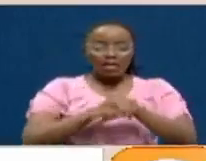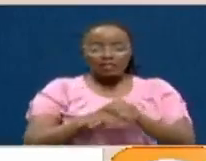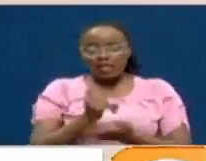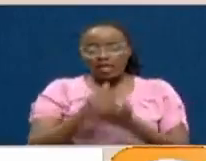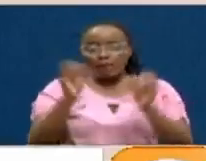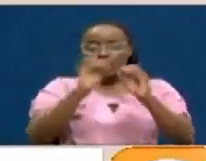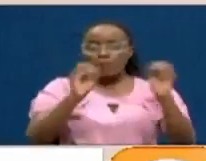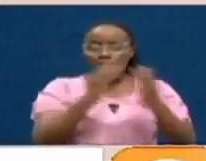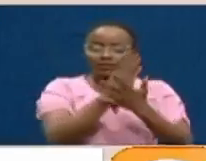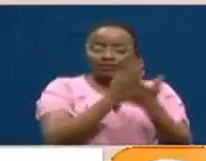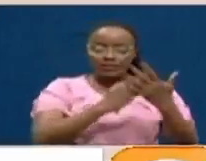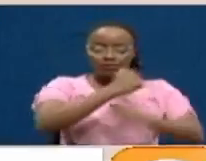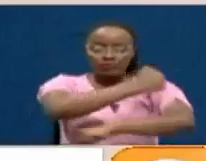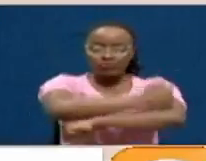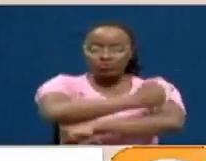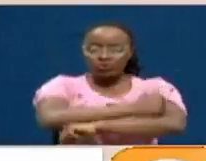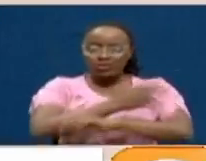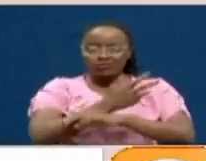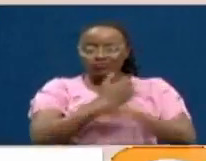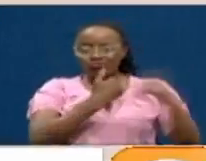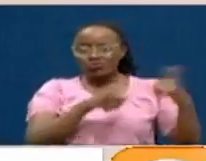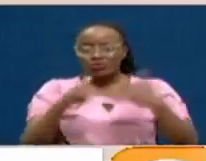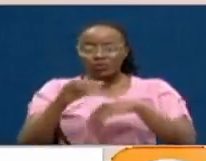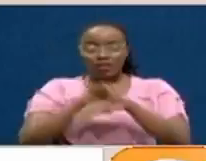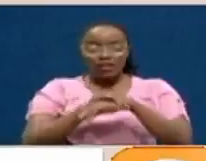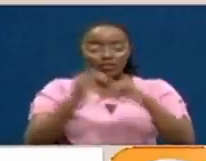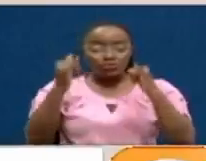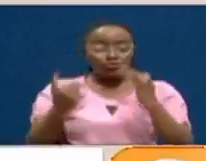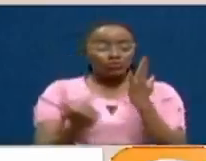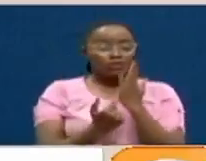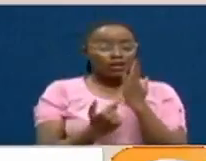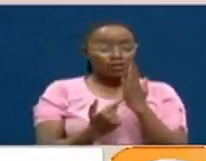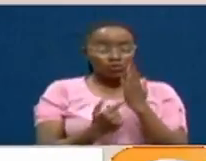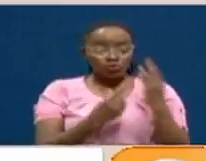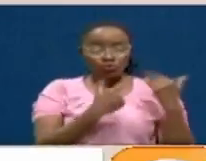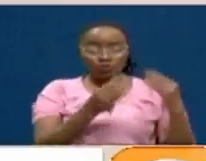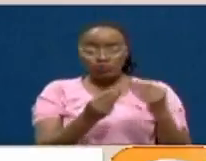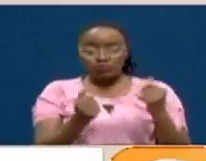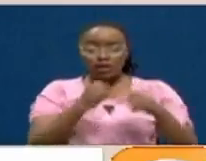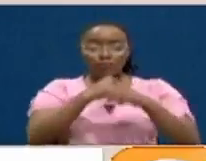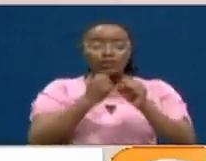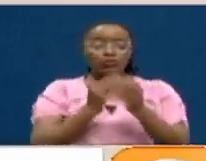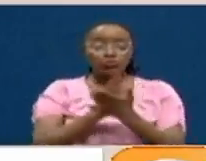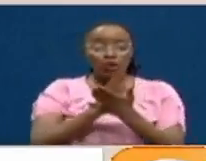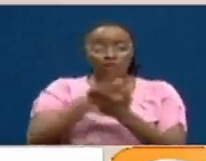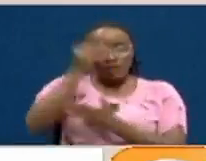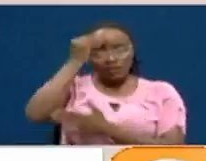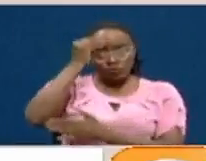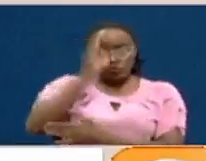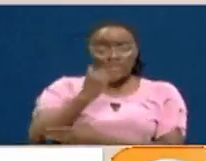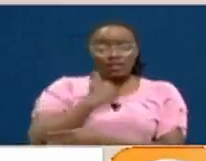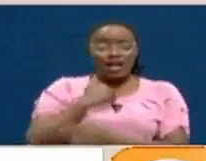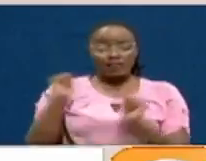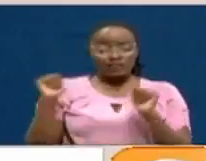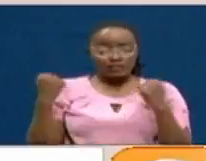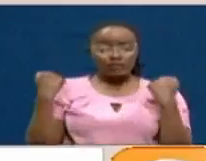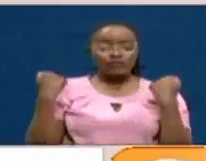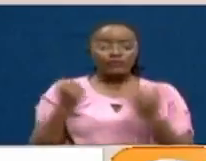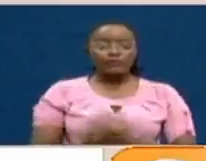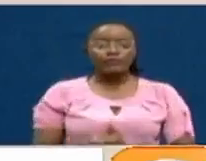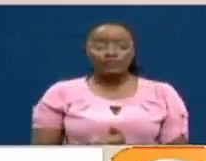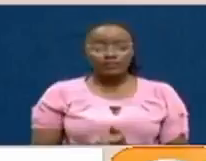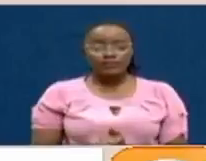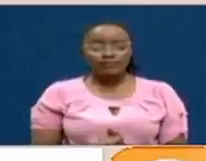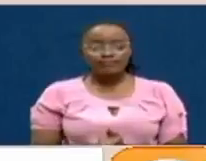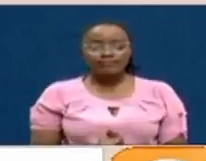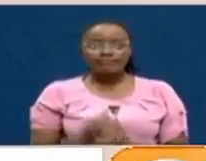kadhaa zimetafuta teknolojia ya kisasa kukabiliana na visa hivyo na kuhakikisha wanafunzi usalama wao. Gatete Njoroge anatupasha kwenye